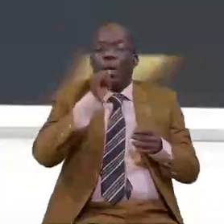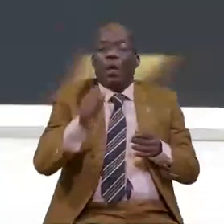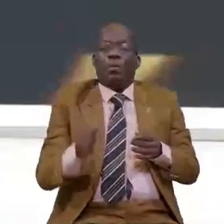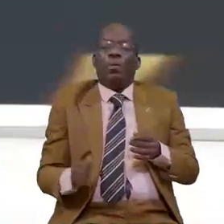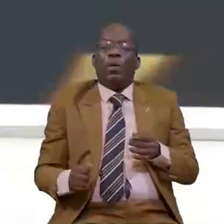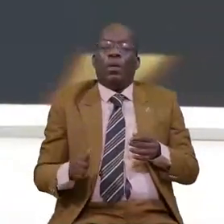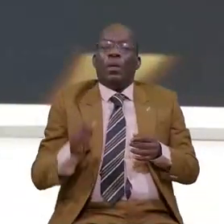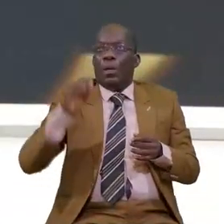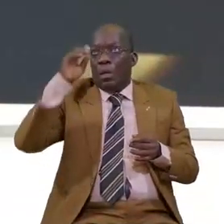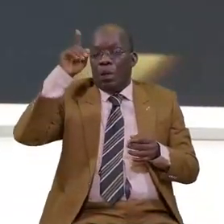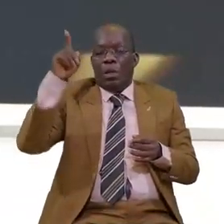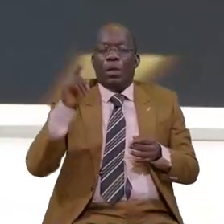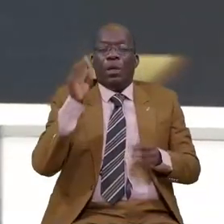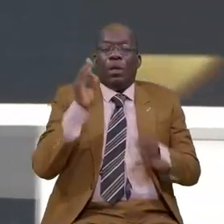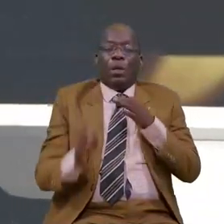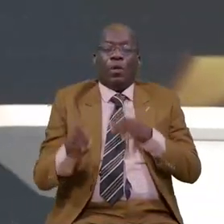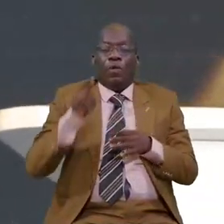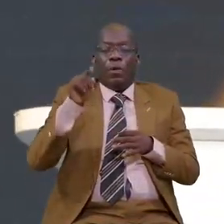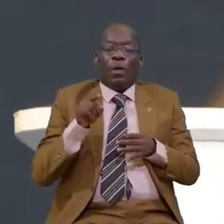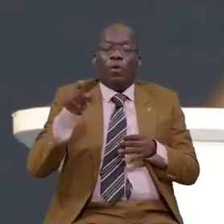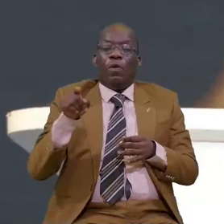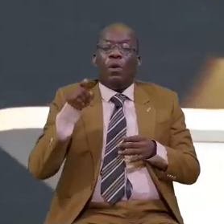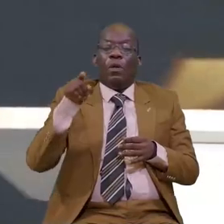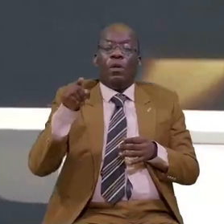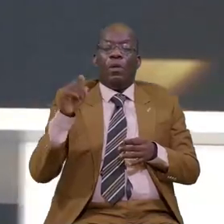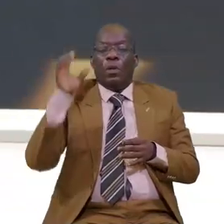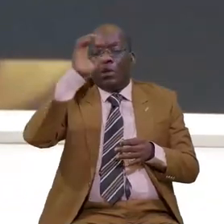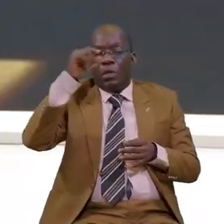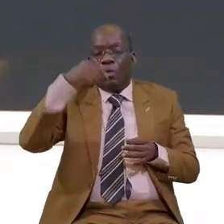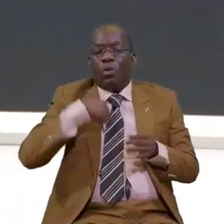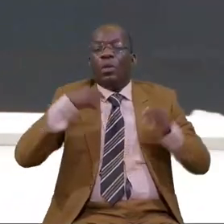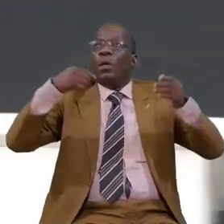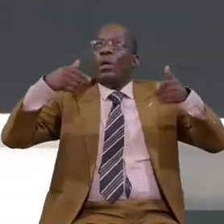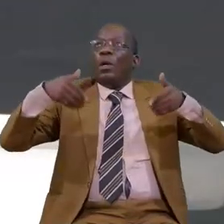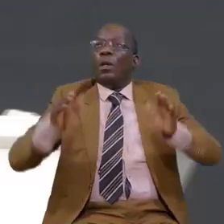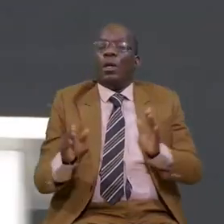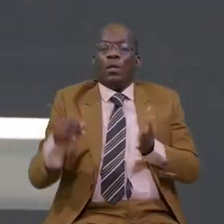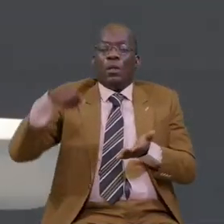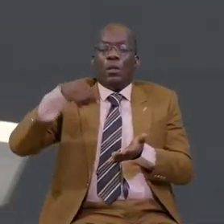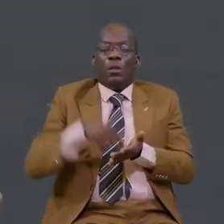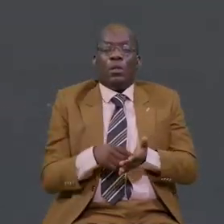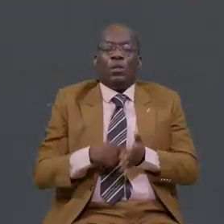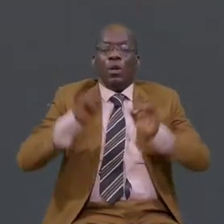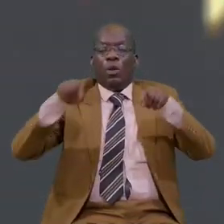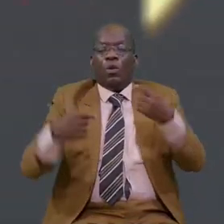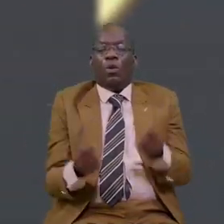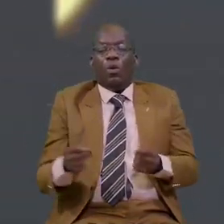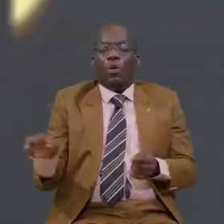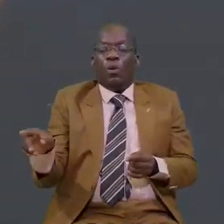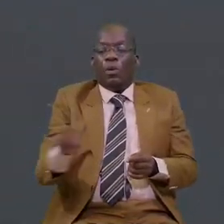c'est moi. C'est donc c'est moi que vous cherchez, laissez aller ceci.